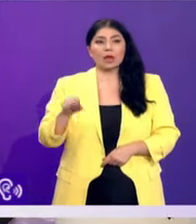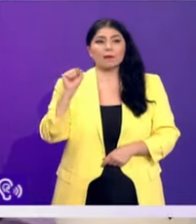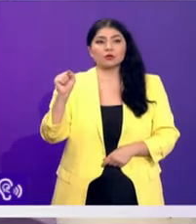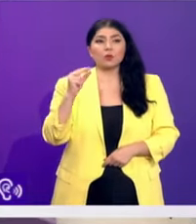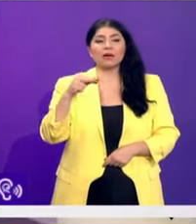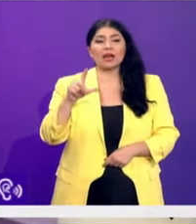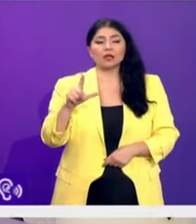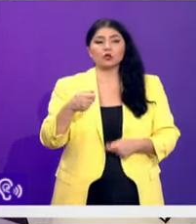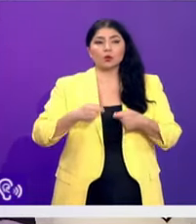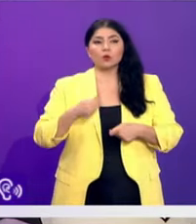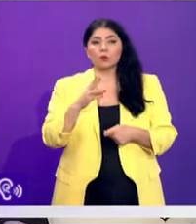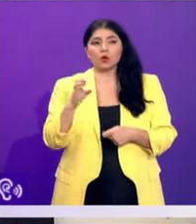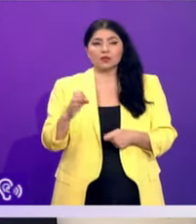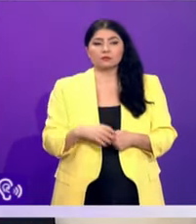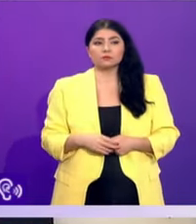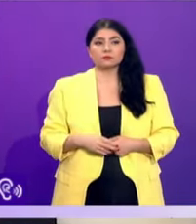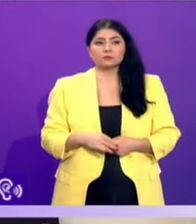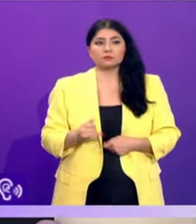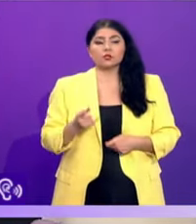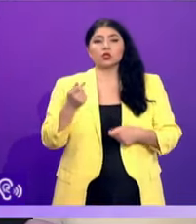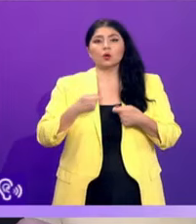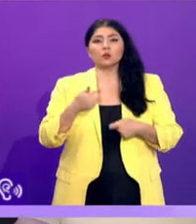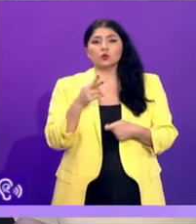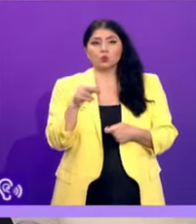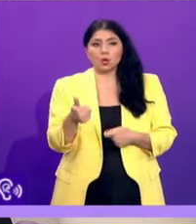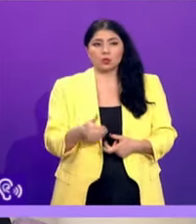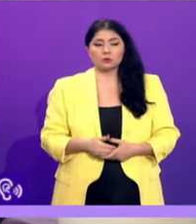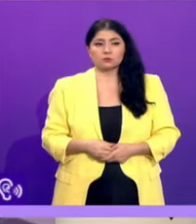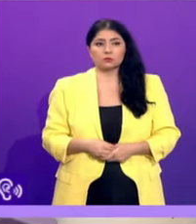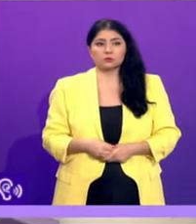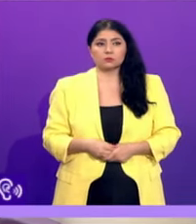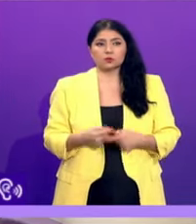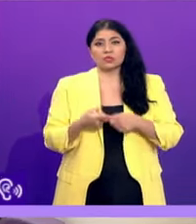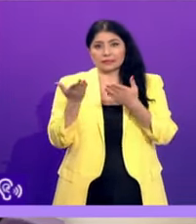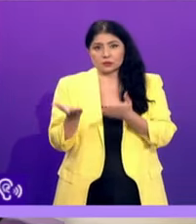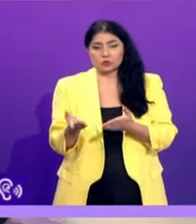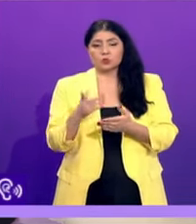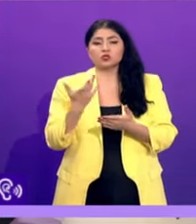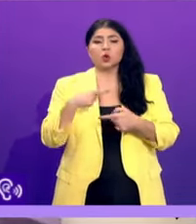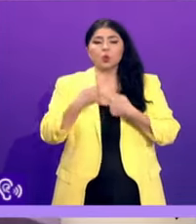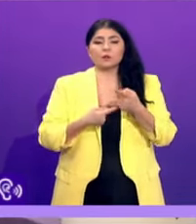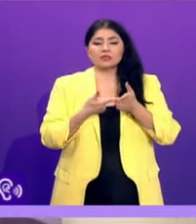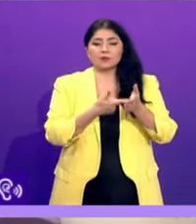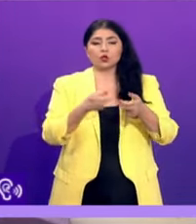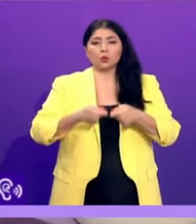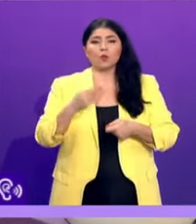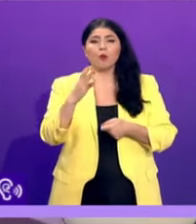Național Liberal, domnul Bode, subsemnatul și domnul Uțucă, pe ceea ce urma să prezinte domnul Boloș